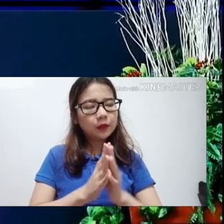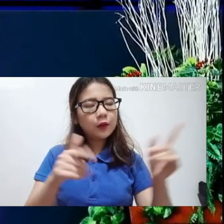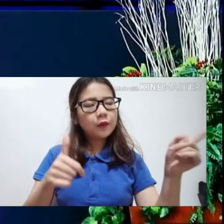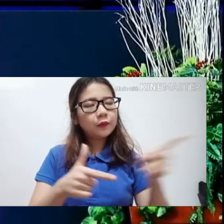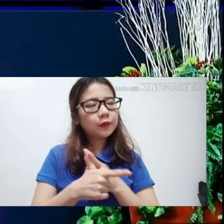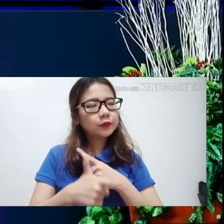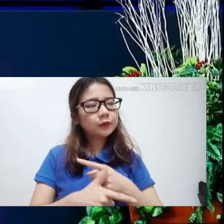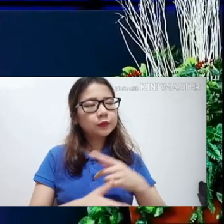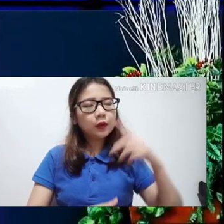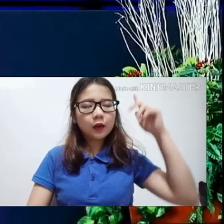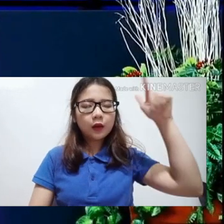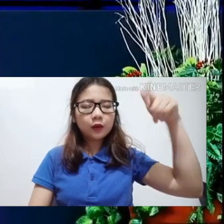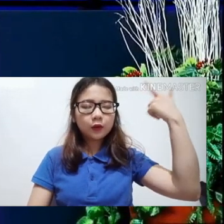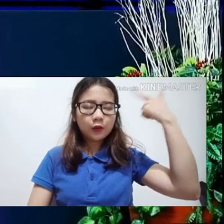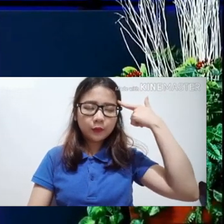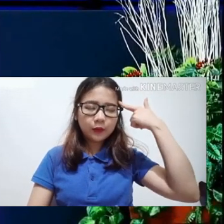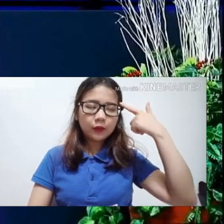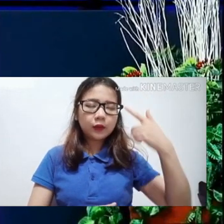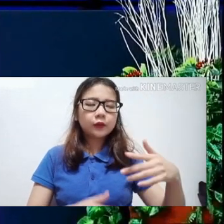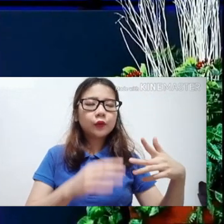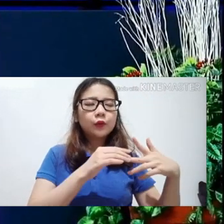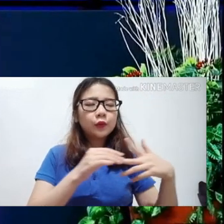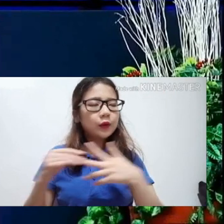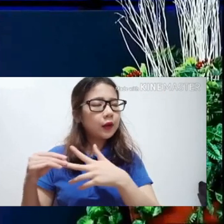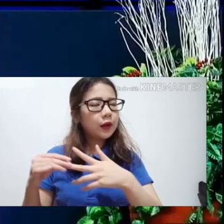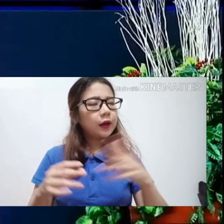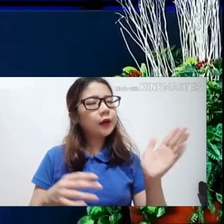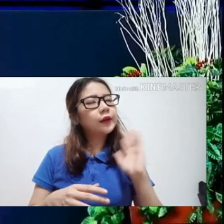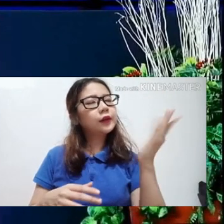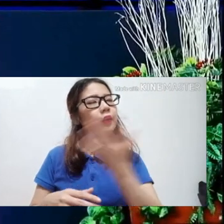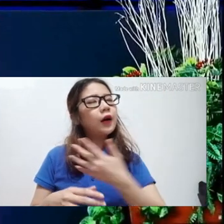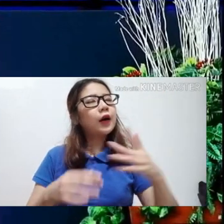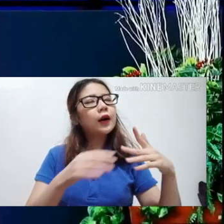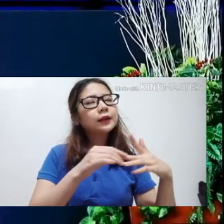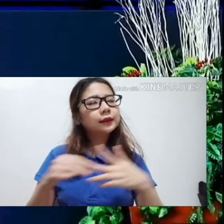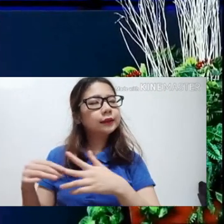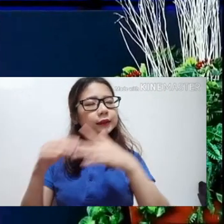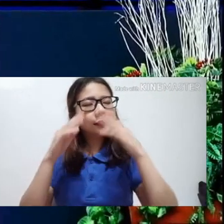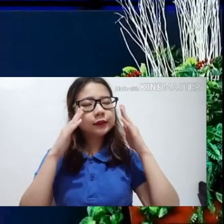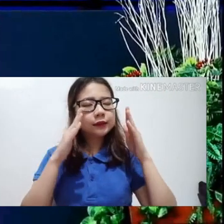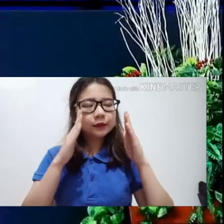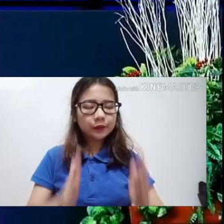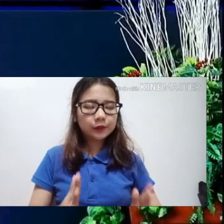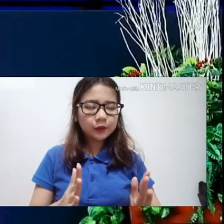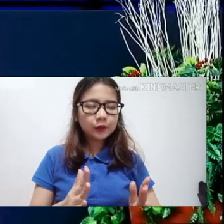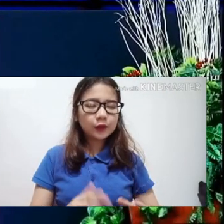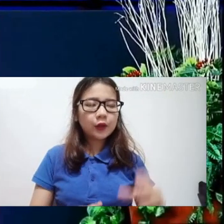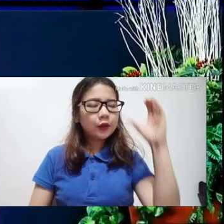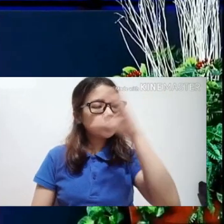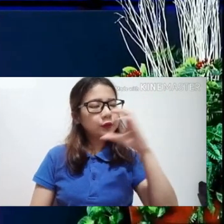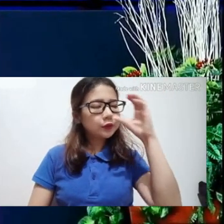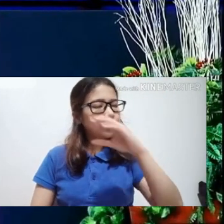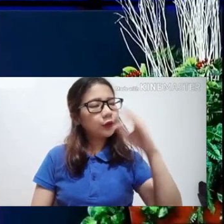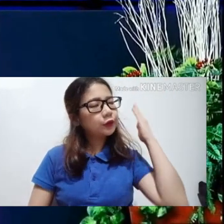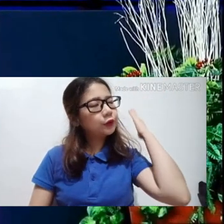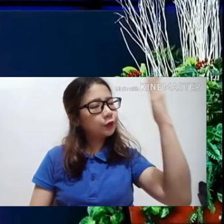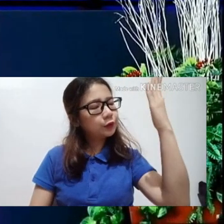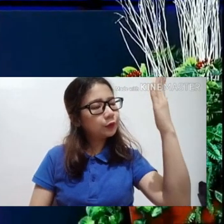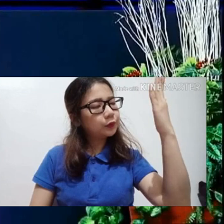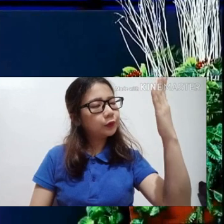pong gobyerno na ang aming pong mga leaders sa inyo pong gabayan. Na sila rin po, Panginoon, ay matuto na saliksikin ang inyong